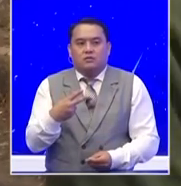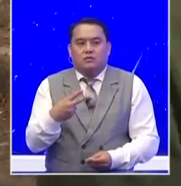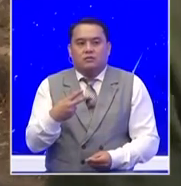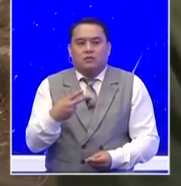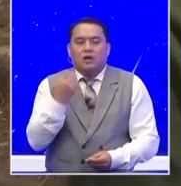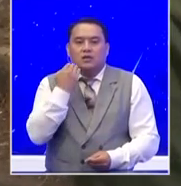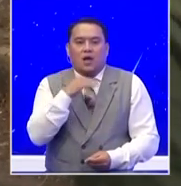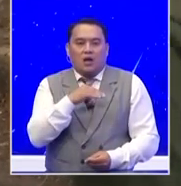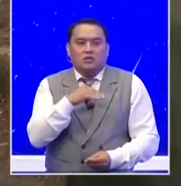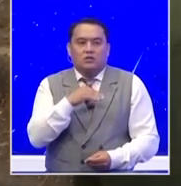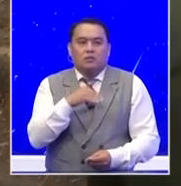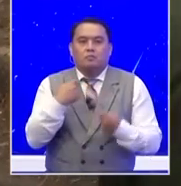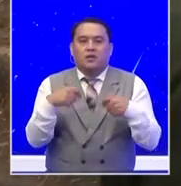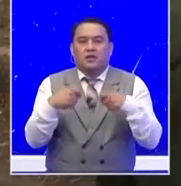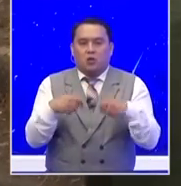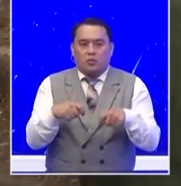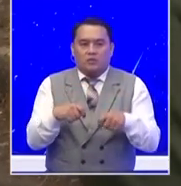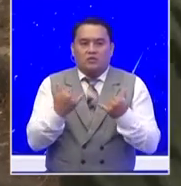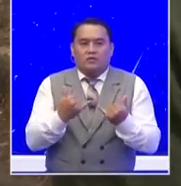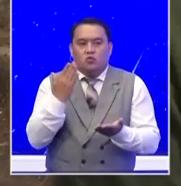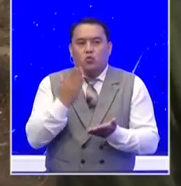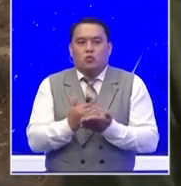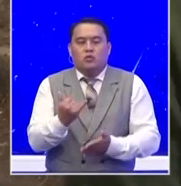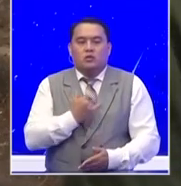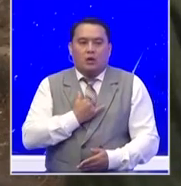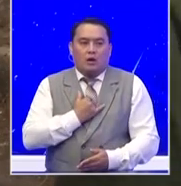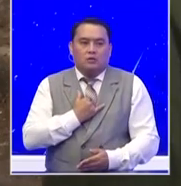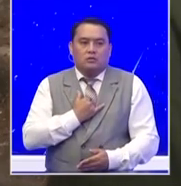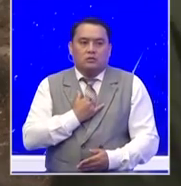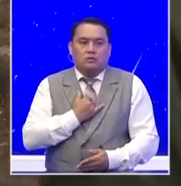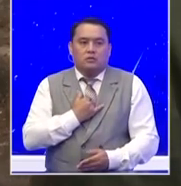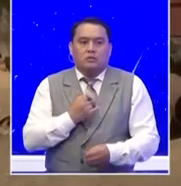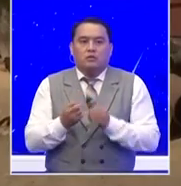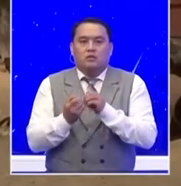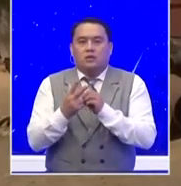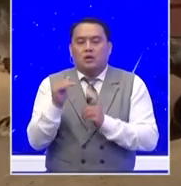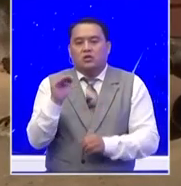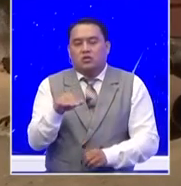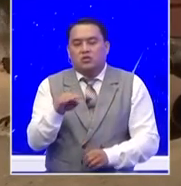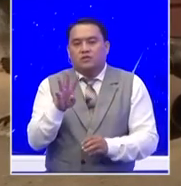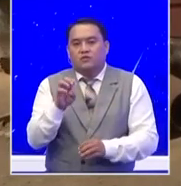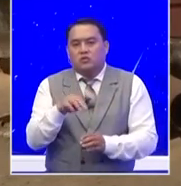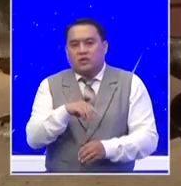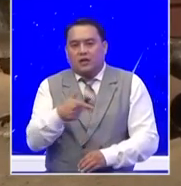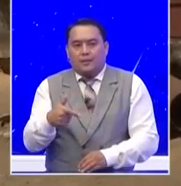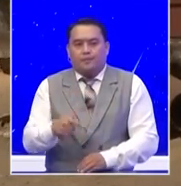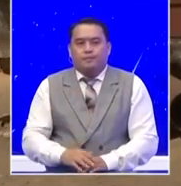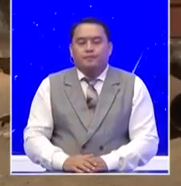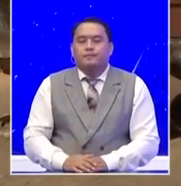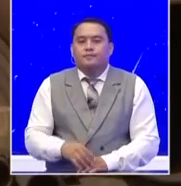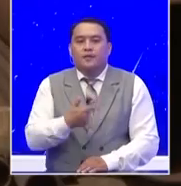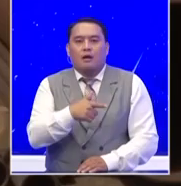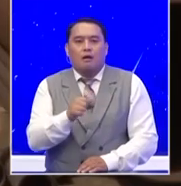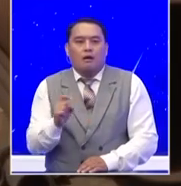угля машин приходит. Уголь наличие на данный момент есть. Но у нас круглый год цена одинаковая, 13 900 тенге. Плюсы газификации уже оценены